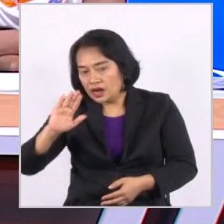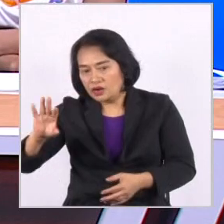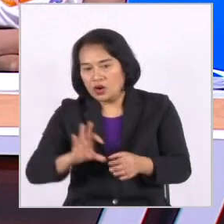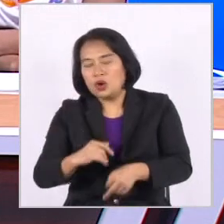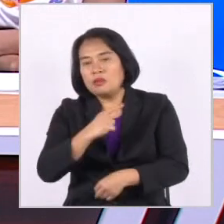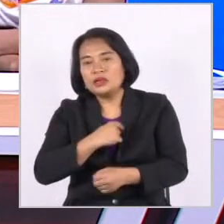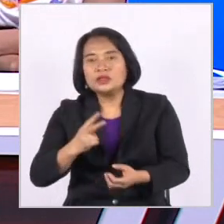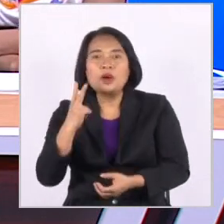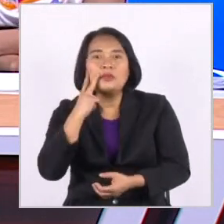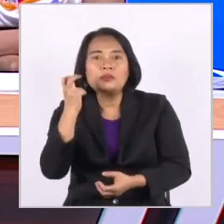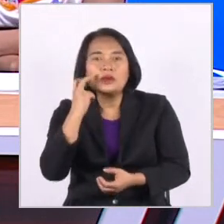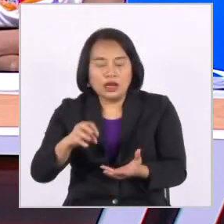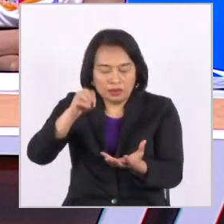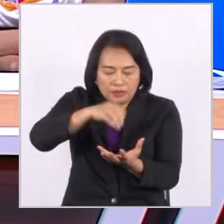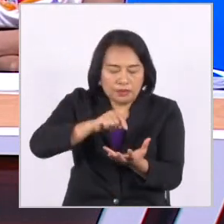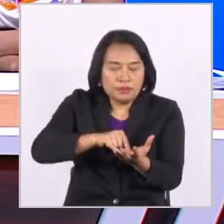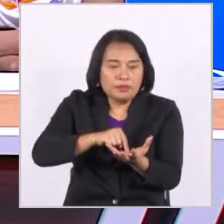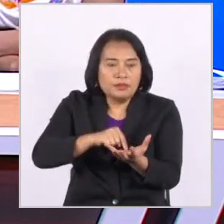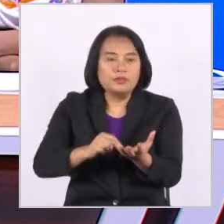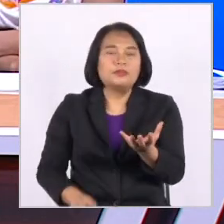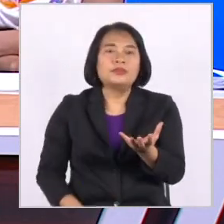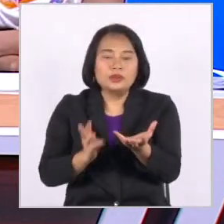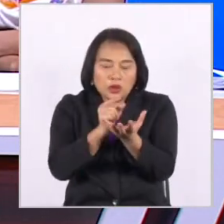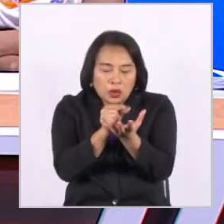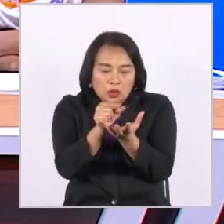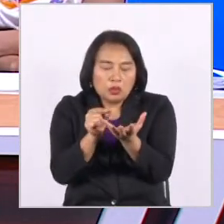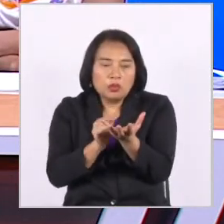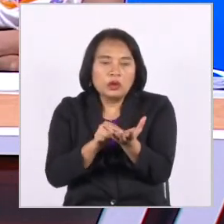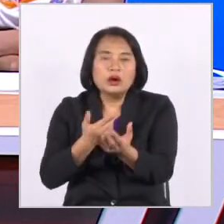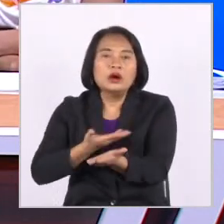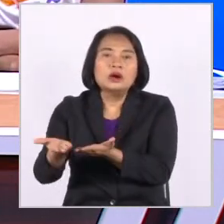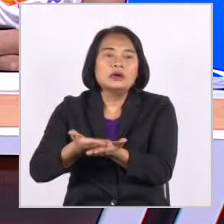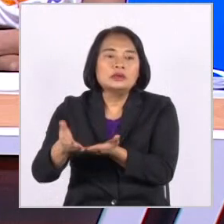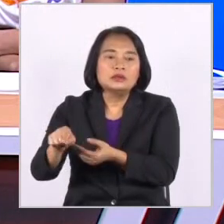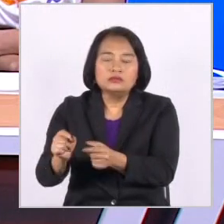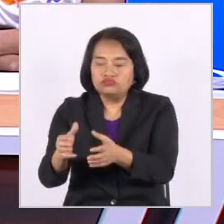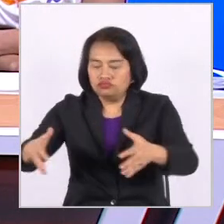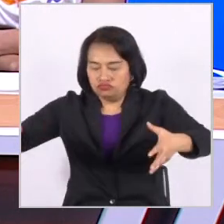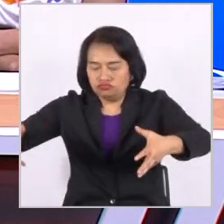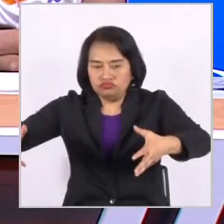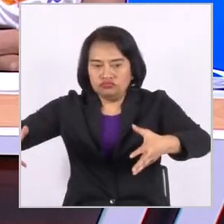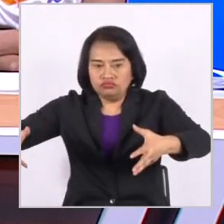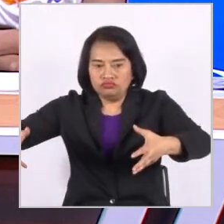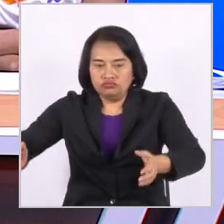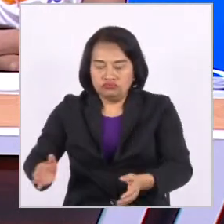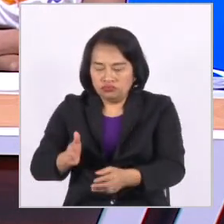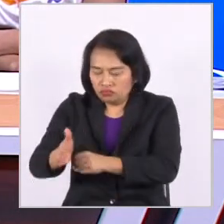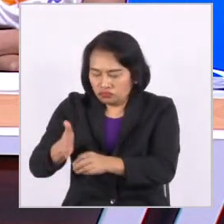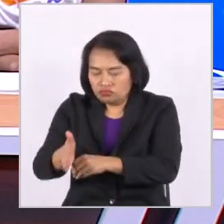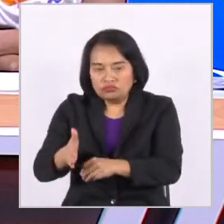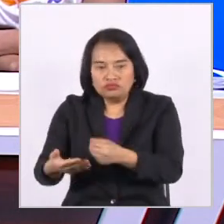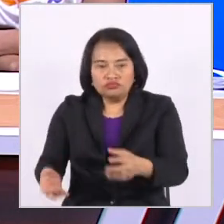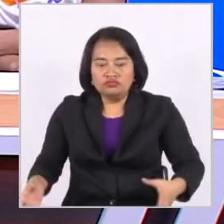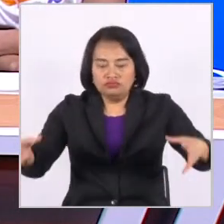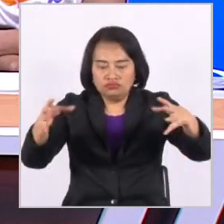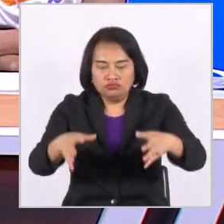ง อ๋อไซบีเรียนฮัสกี้ ใช่ใช่ใช่น้ำแข็งก้อนเล็กก้อนใหญ่เนี่ยคือเขาซื้อมาเป็นก้อนเลยนะ โอ้ก้อนใหญ่ เป็นก้อนแล้วก็มาหั่นเลยเนี่ย